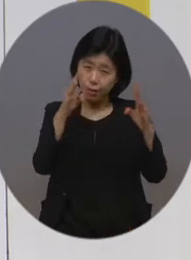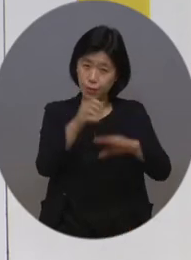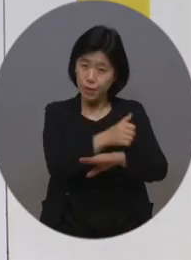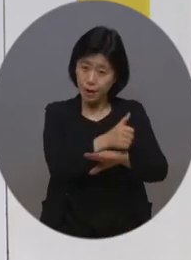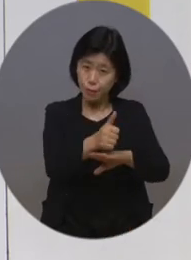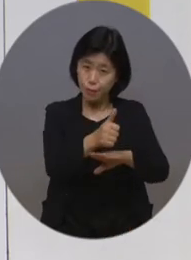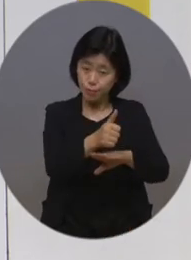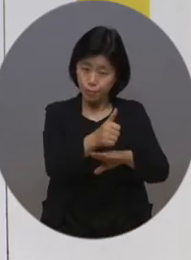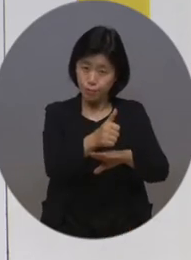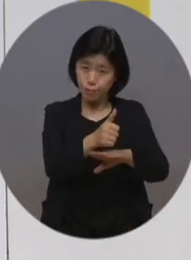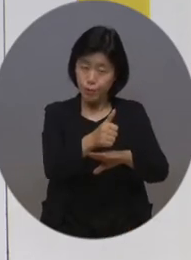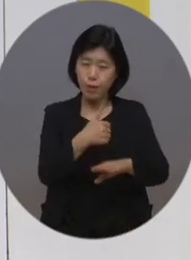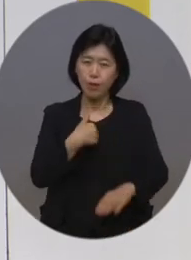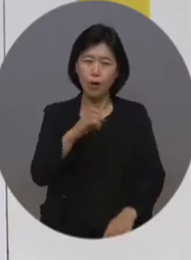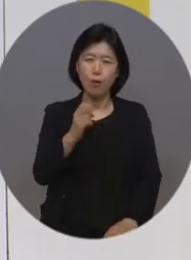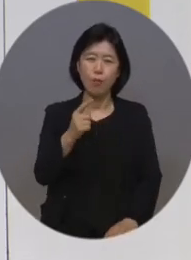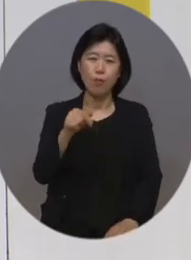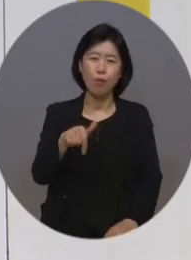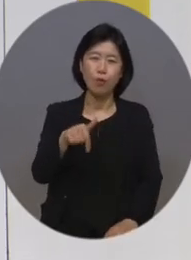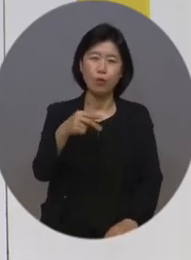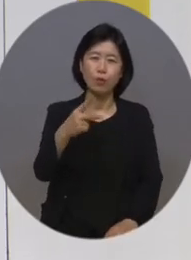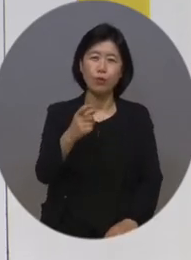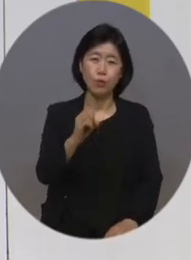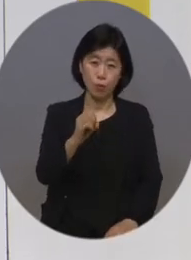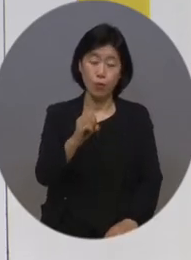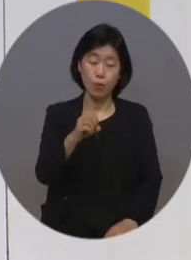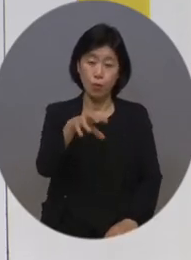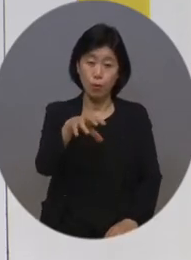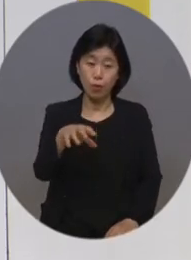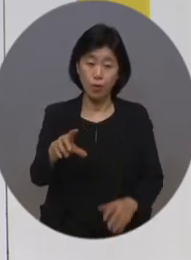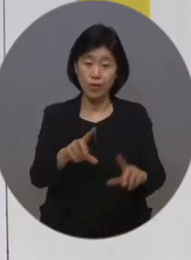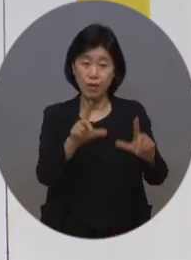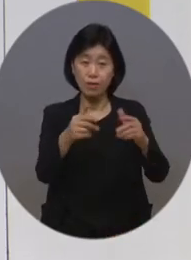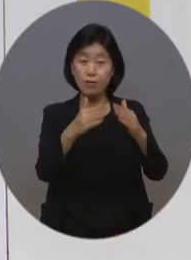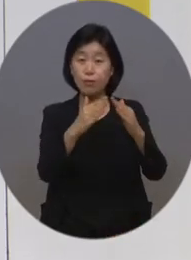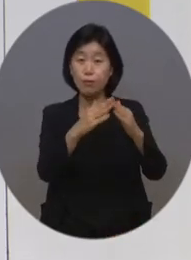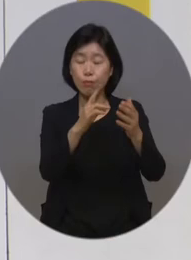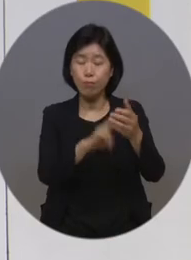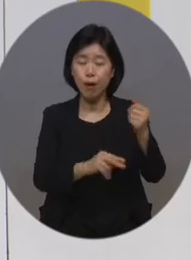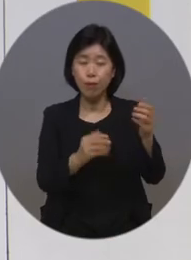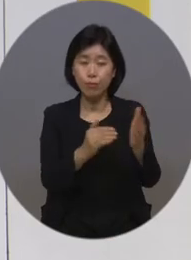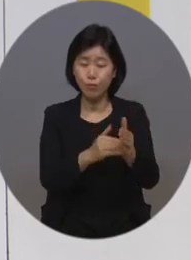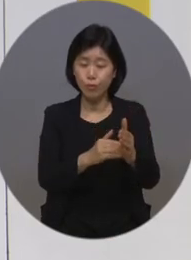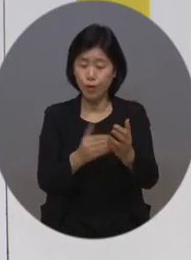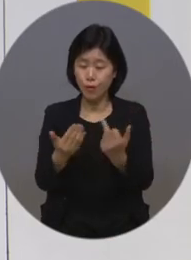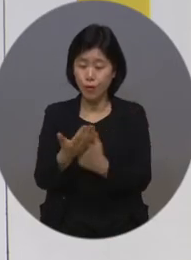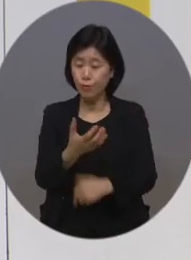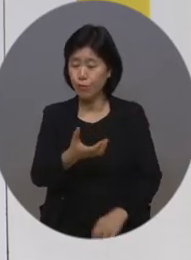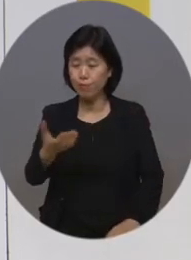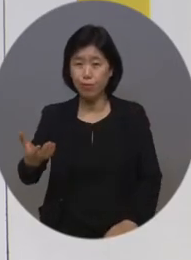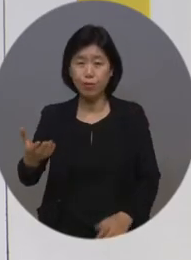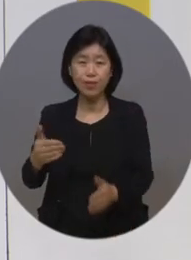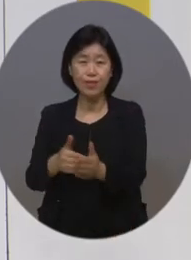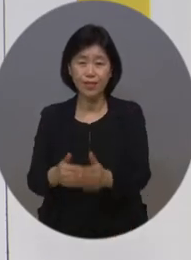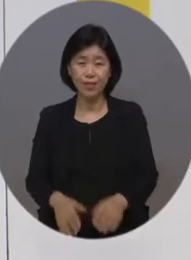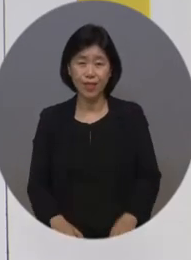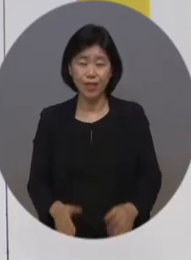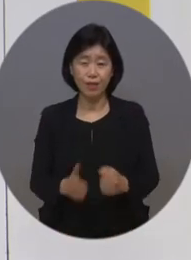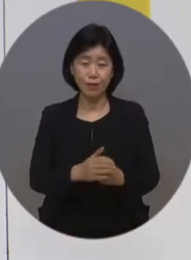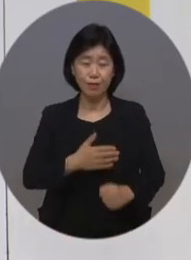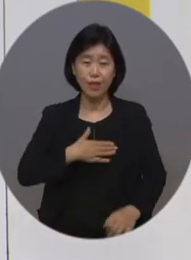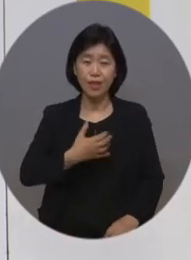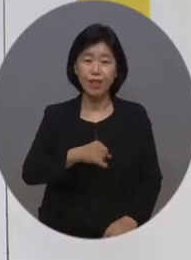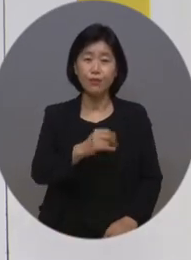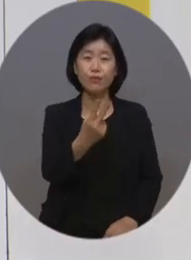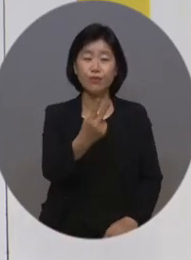목동에서 살던 집을 팔아 버리고 제주도로 같거든요 예 그래서 속에서 요즘에 어느 멀 3에서